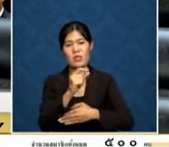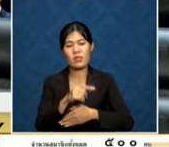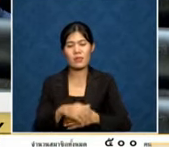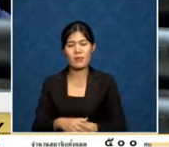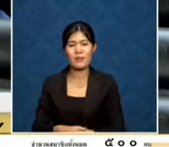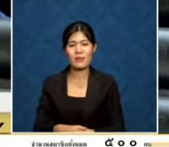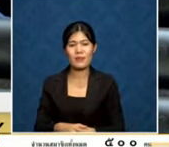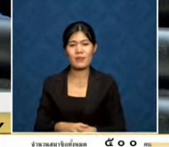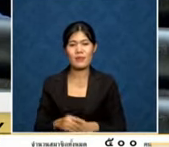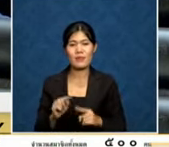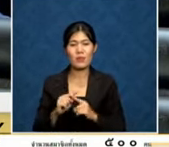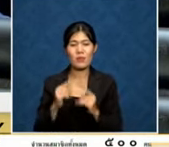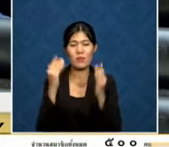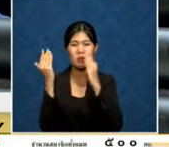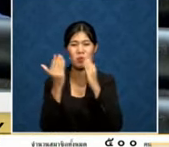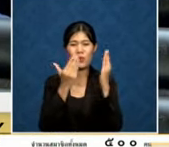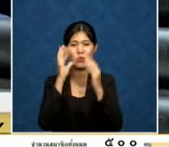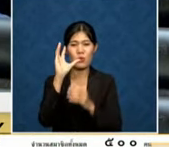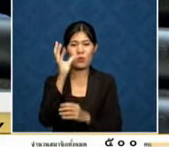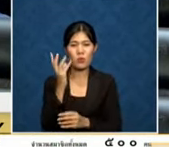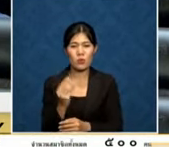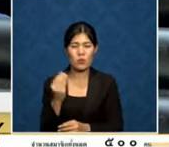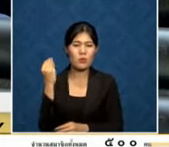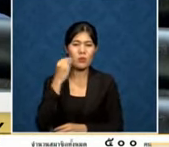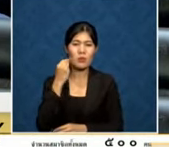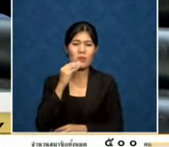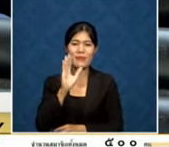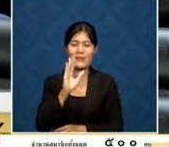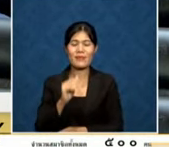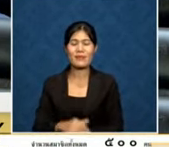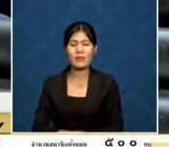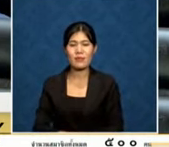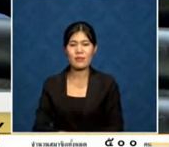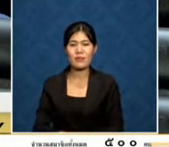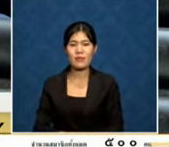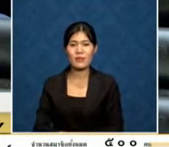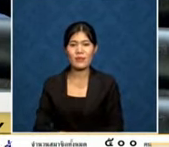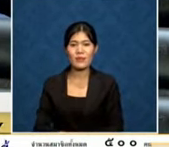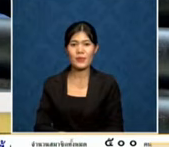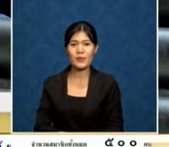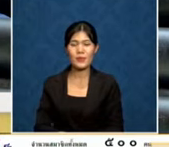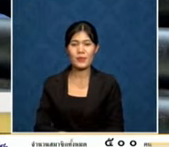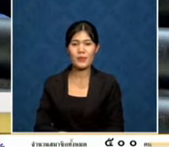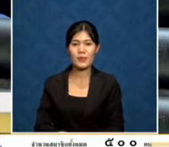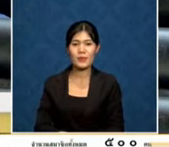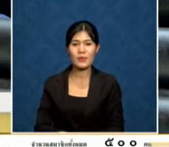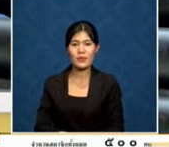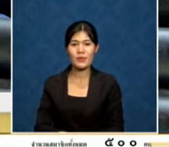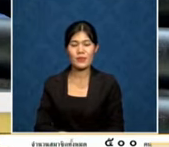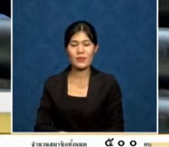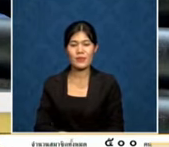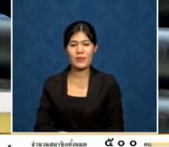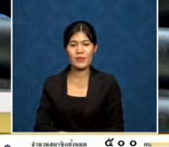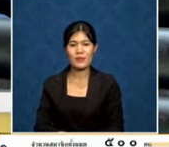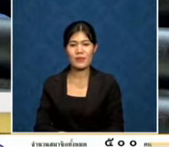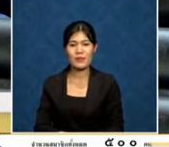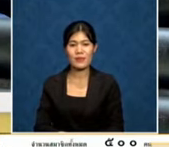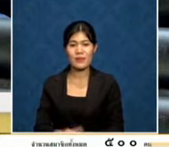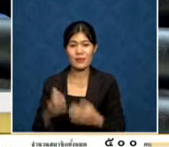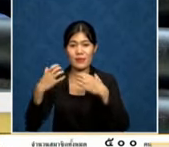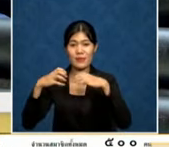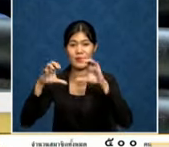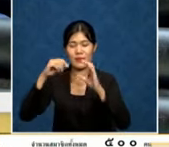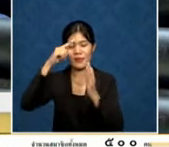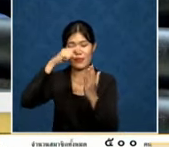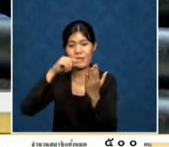หมุนหลายรอบอย่างที่ท่านกล่าวอ้างครับท่านประธานที่เคารพครับรัฐบาลประเทศของเราไม่ได้มี